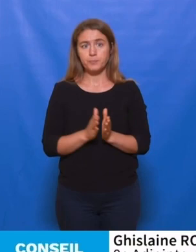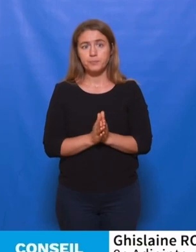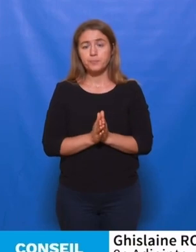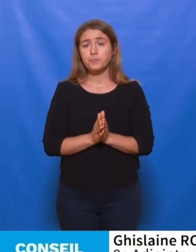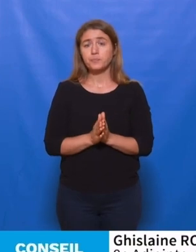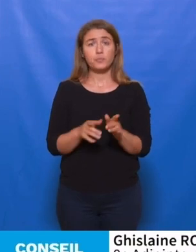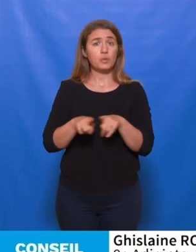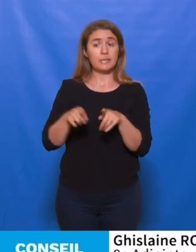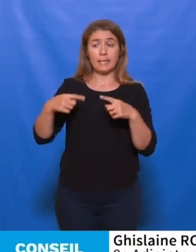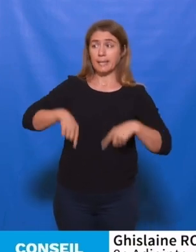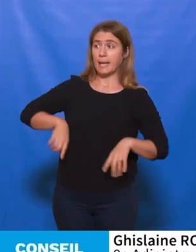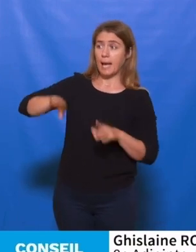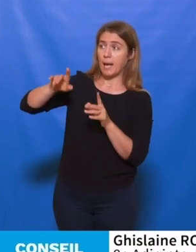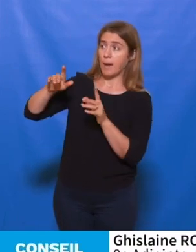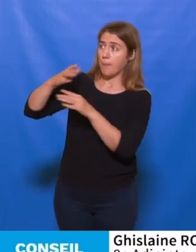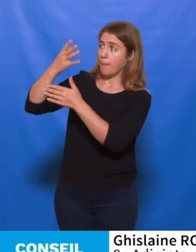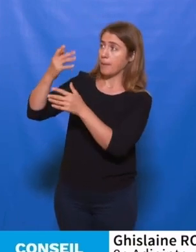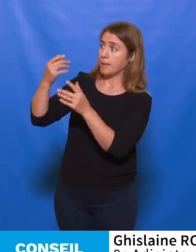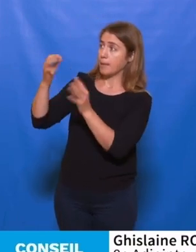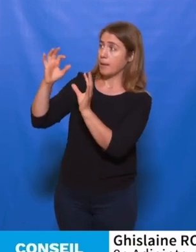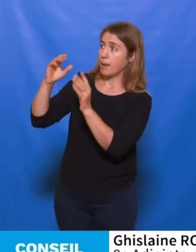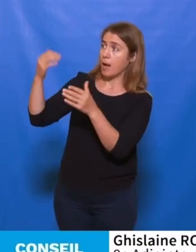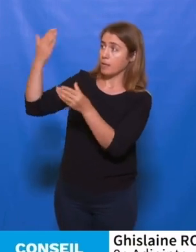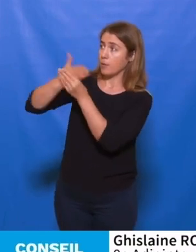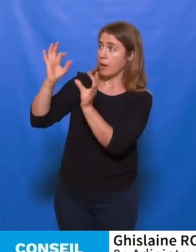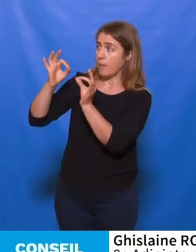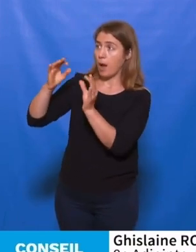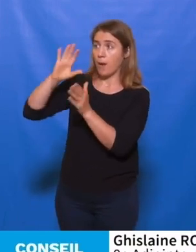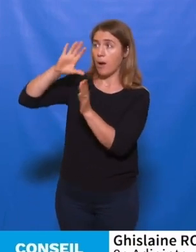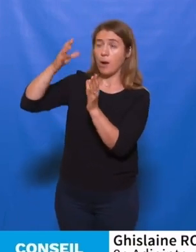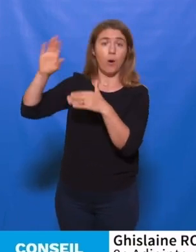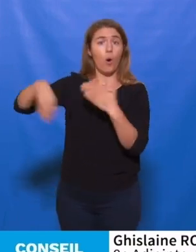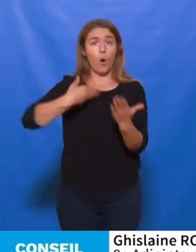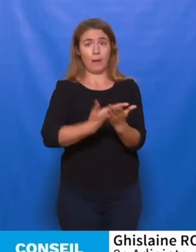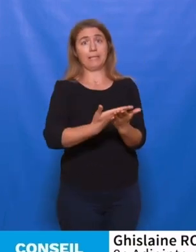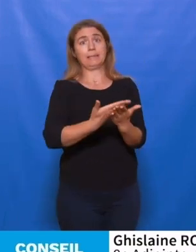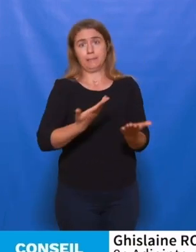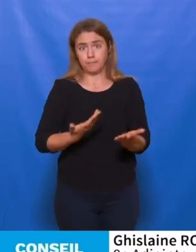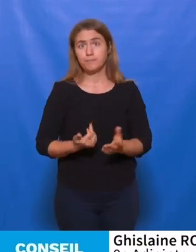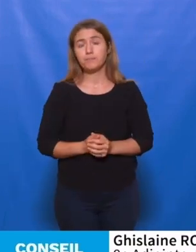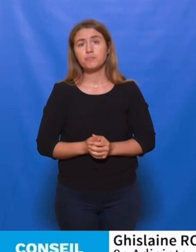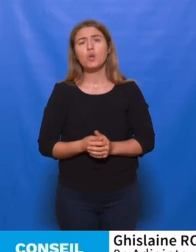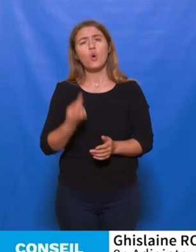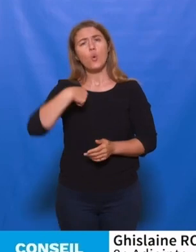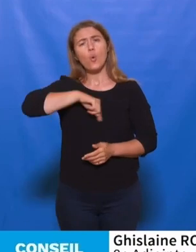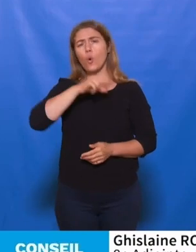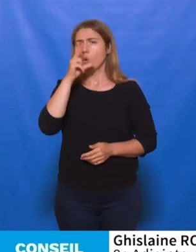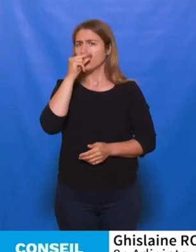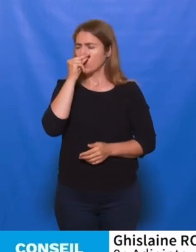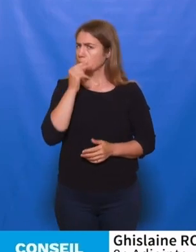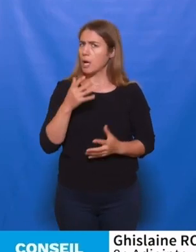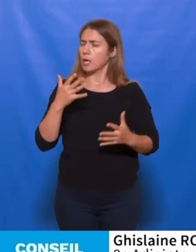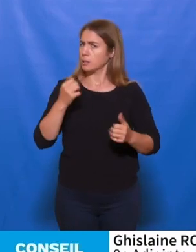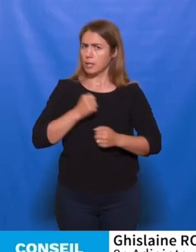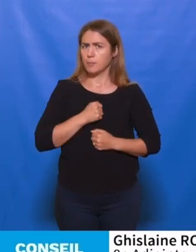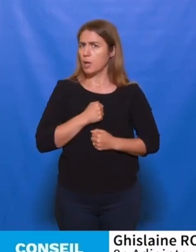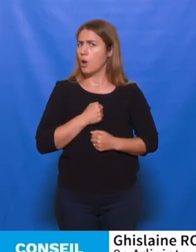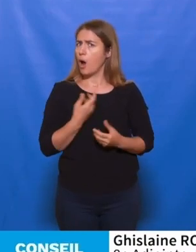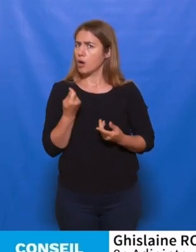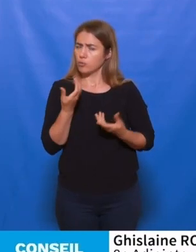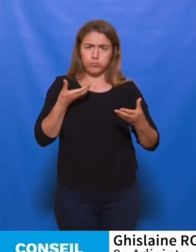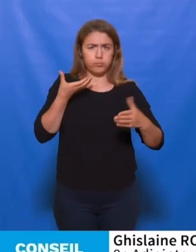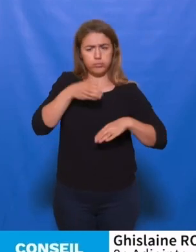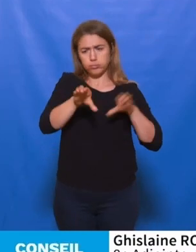à lui et combler ses manquements. À Nantes, nous assumons de mettre davantage de moyens pour accompagner les enfants sur les